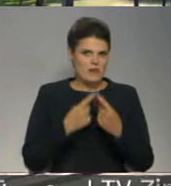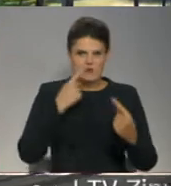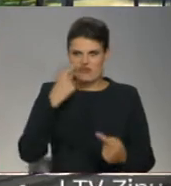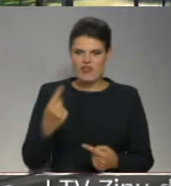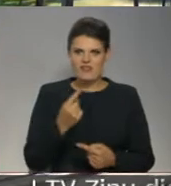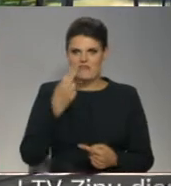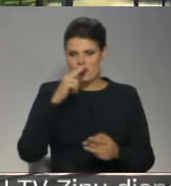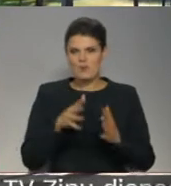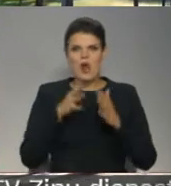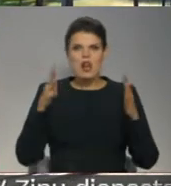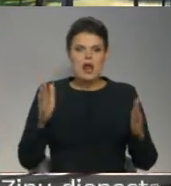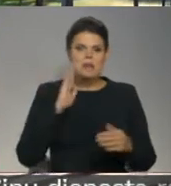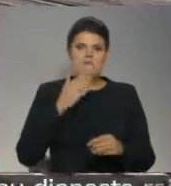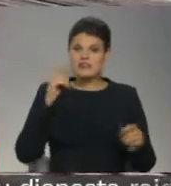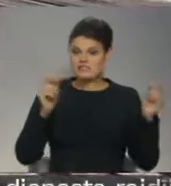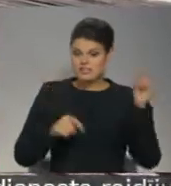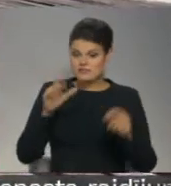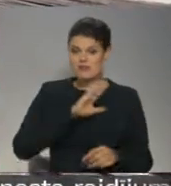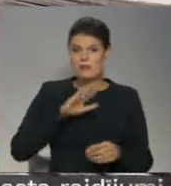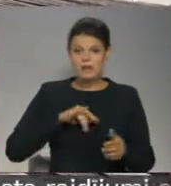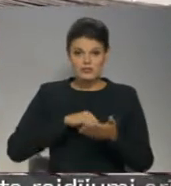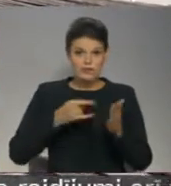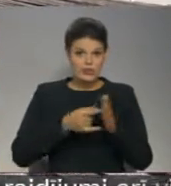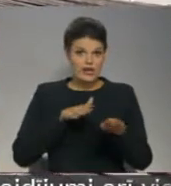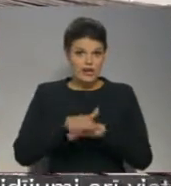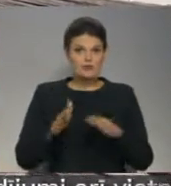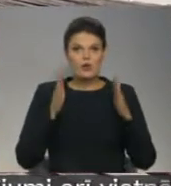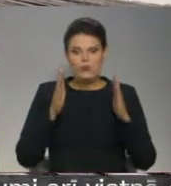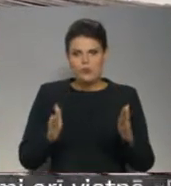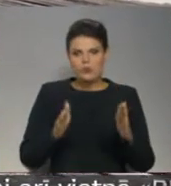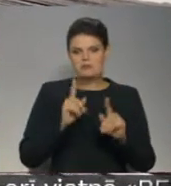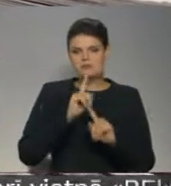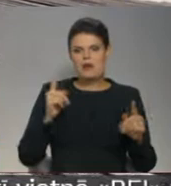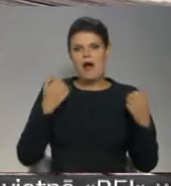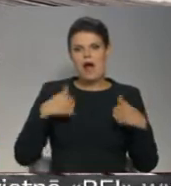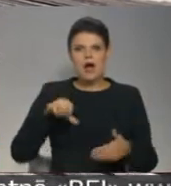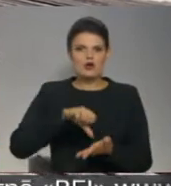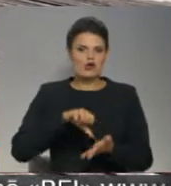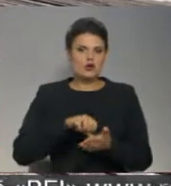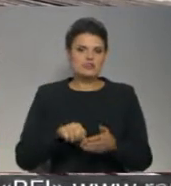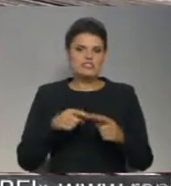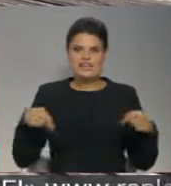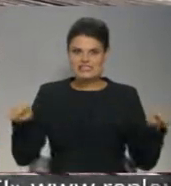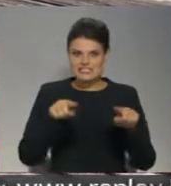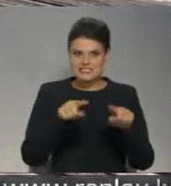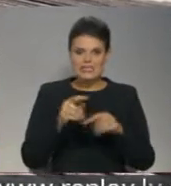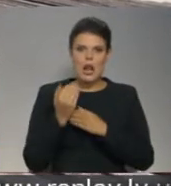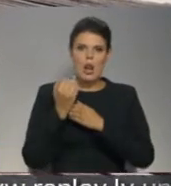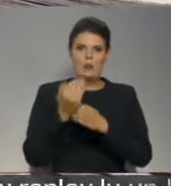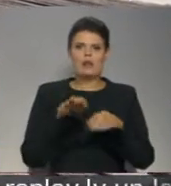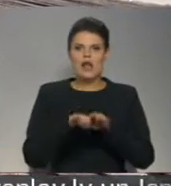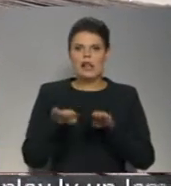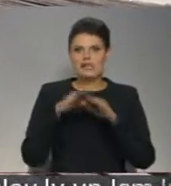no lielajiem vasaras festivāliem, bet pēc projekta īstenošanas tā kļūst par savdabīgu āru koncertu zāli ar būrai līdzīgu jumtu